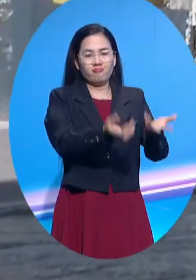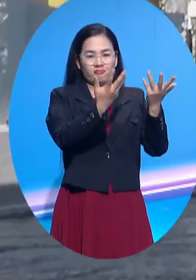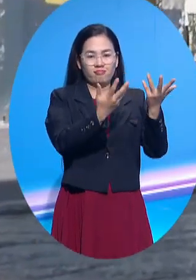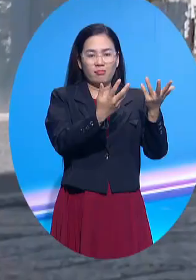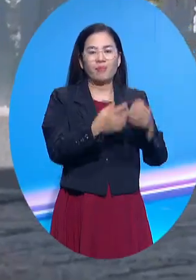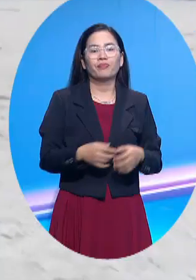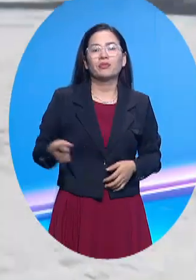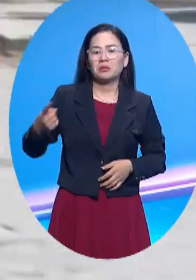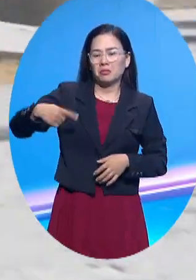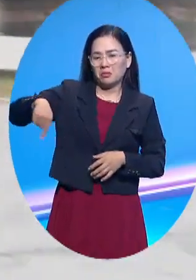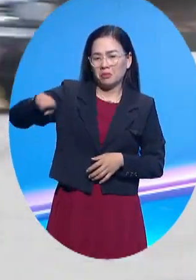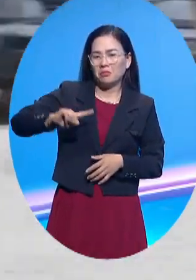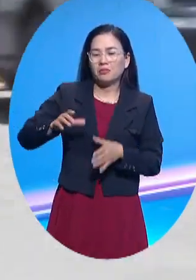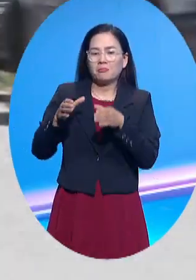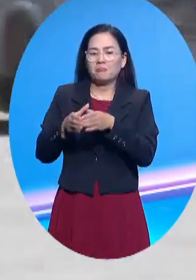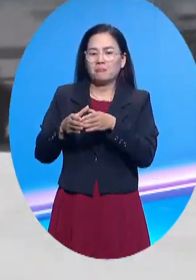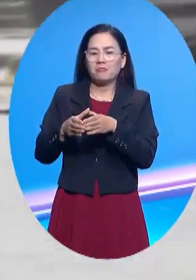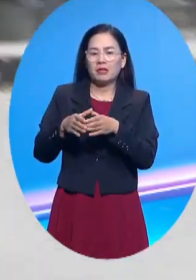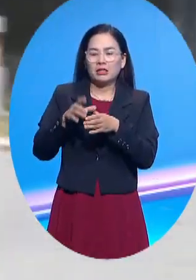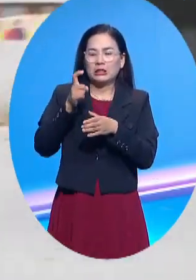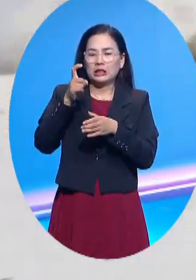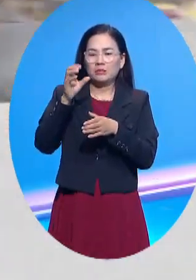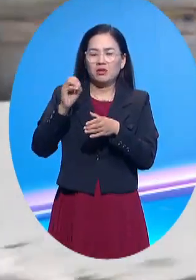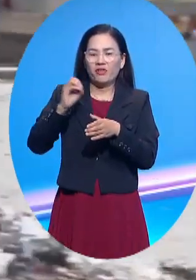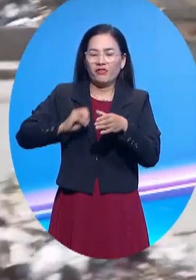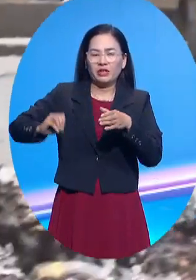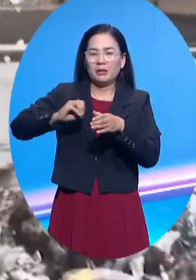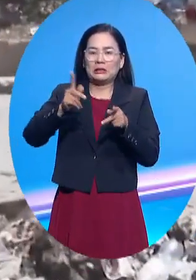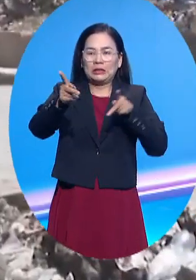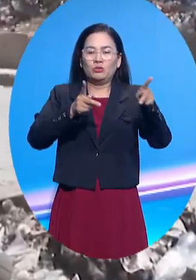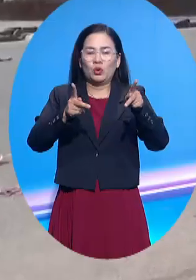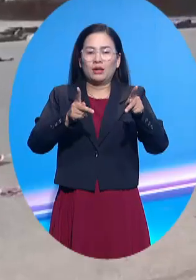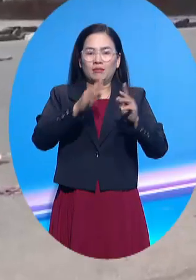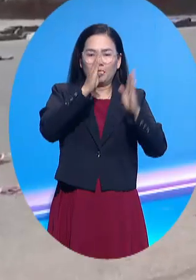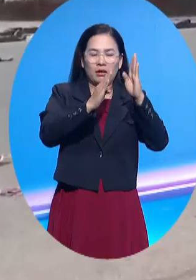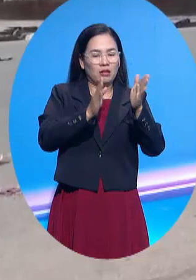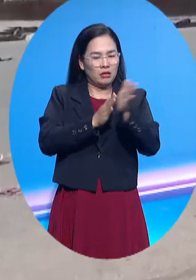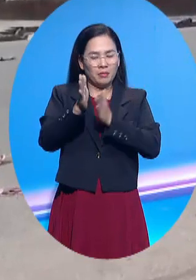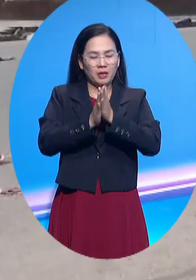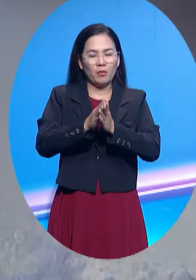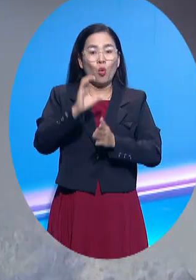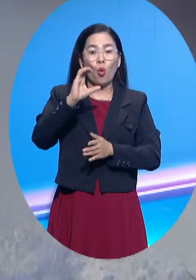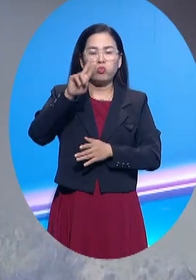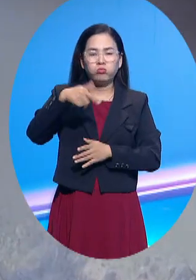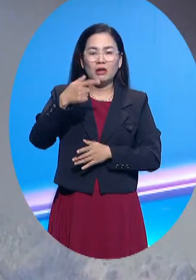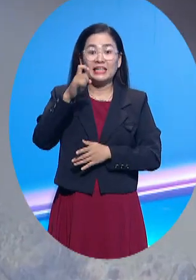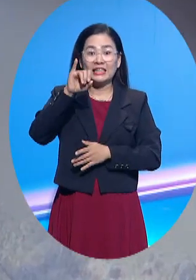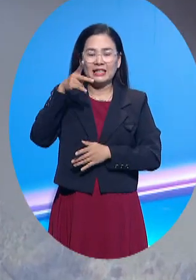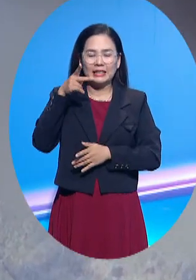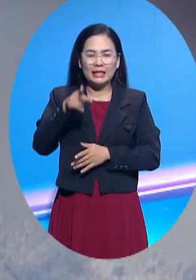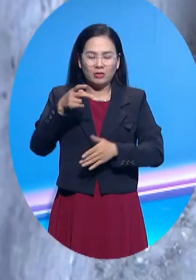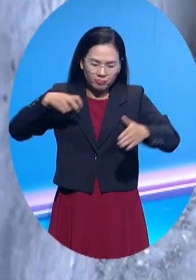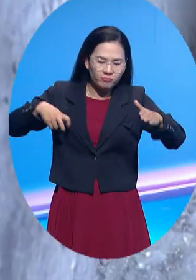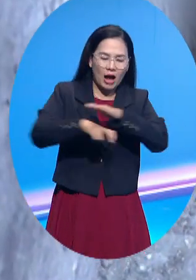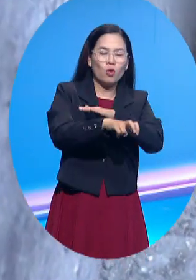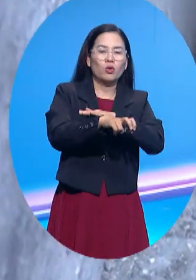các băng nhóm vũ trang hiện kiểm soát khoảng 90 ph thủ đô hati đưa ra tuyên bố sẽ chiếm cung điện này trong khi đó tại khu vực